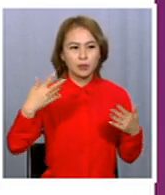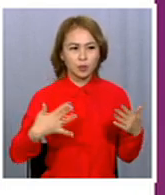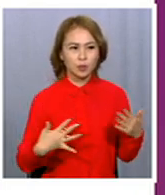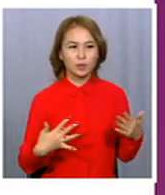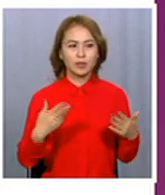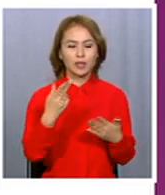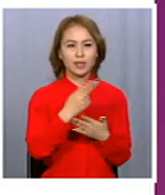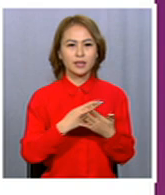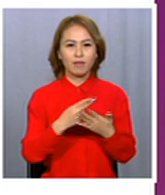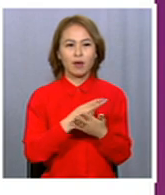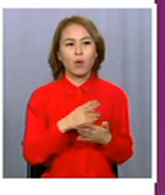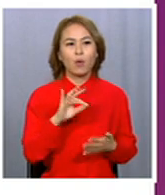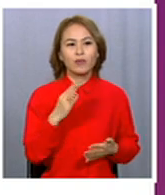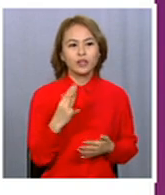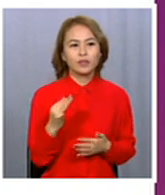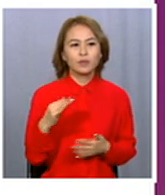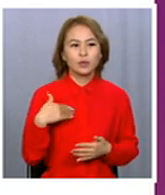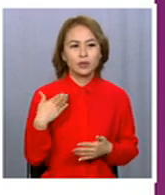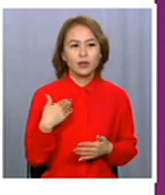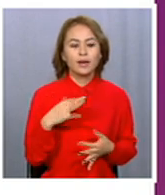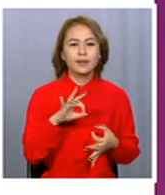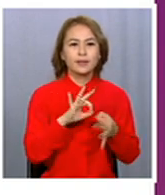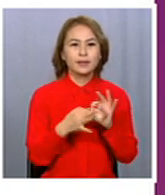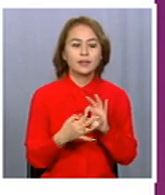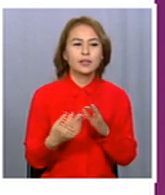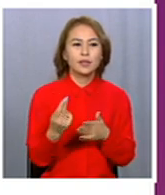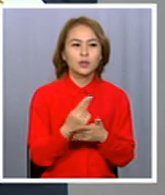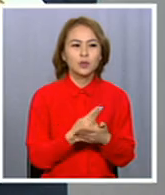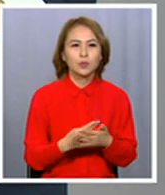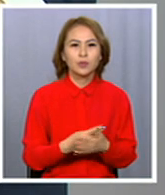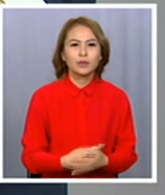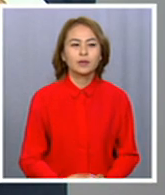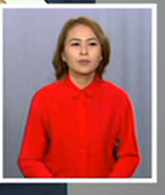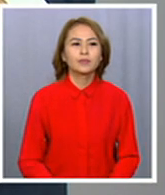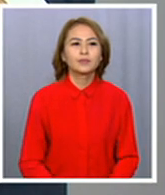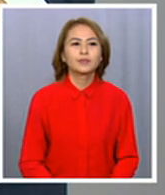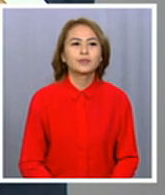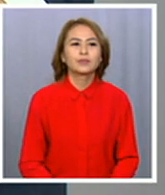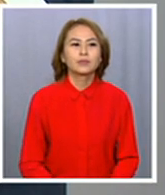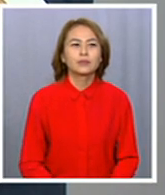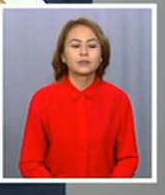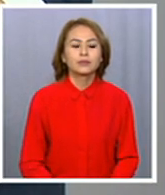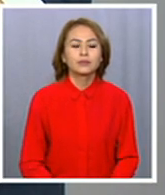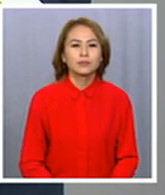меню, нарисовали овощи и фрукты, оценили рисунки. Вы